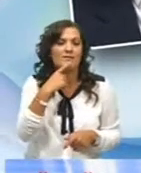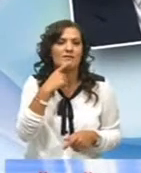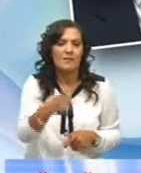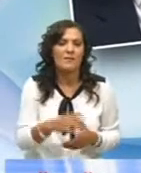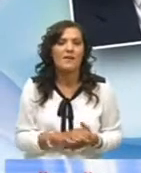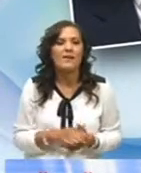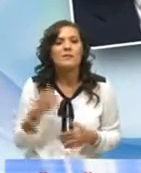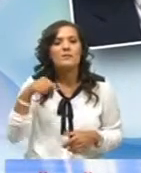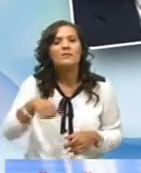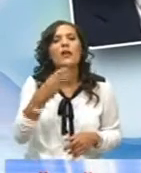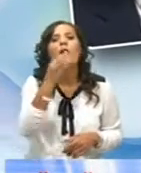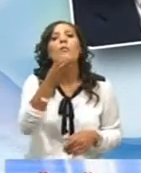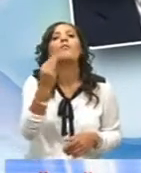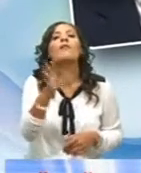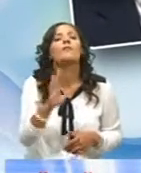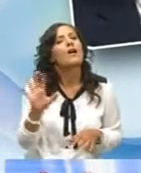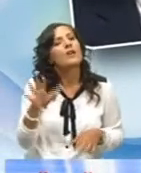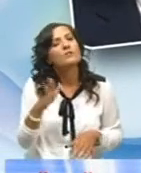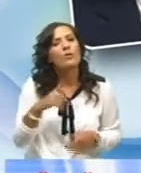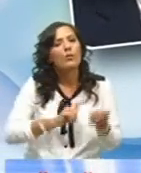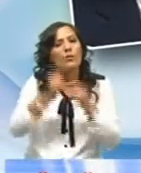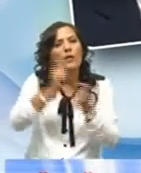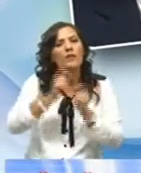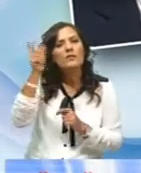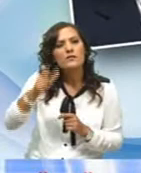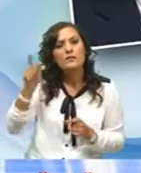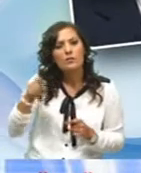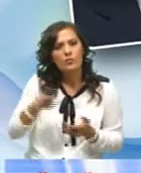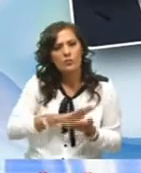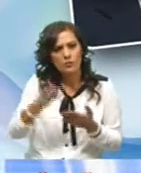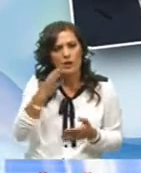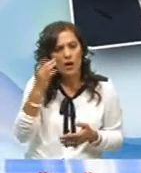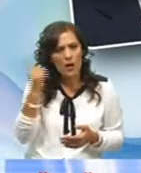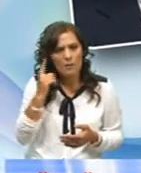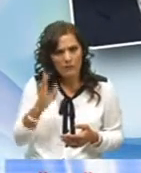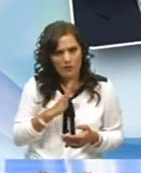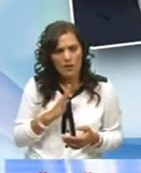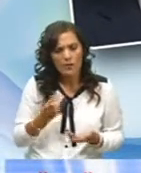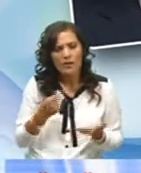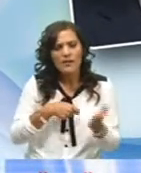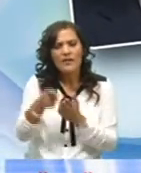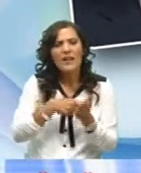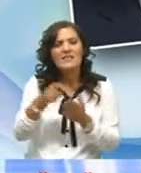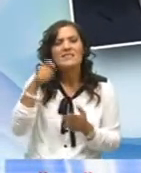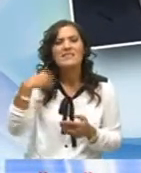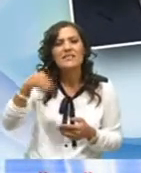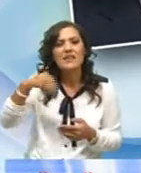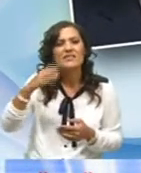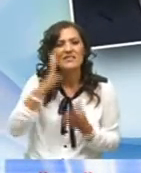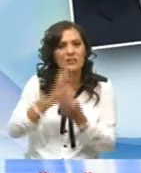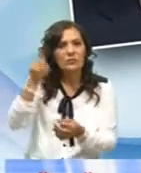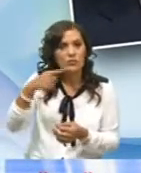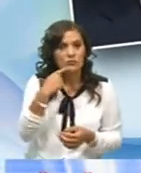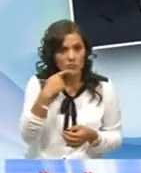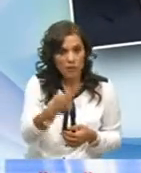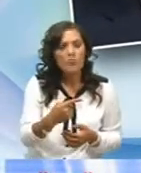bak biz bunu haber vermesek acaba kullanıcıların bu durumdan haberi var mı yani lastik sağlayıcılar satıcılar bunu